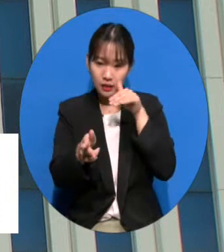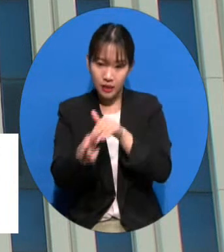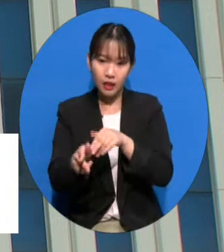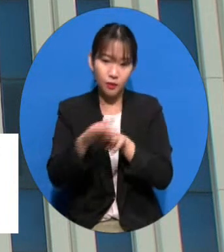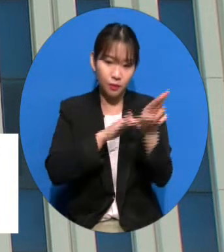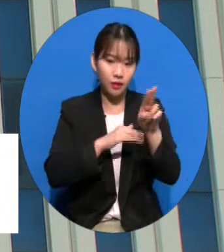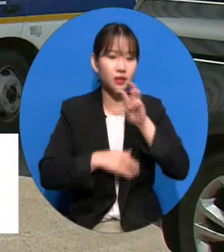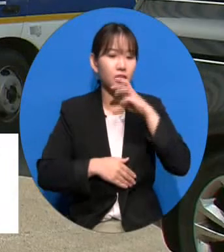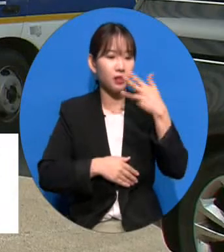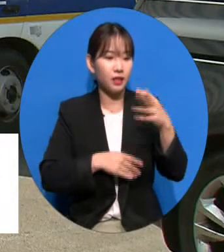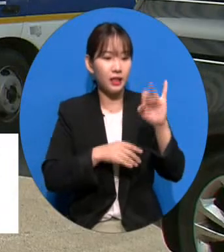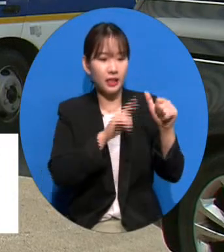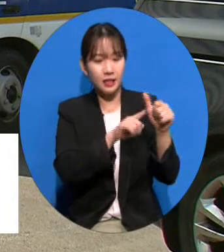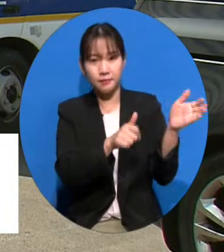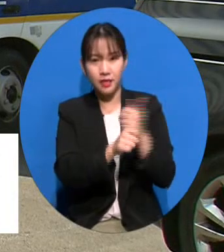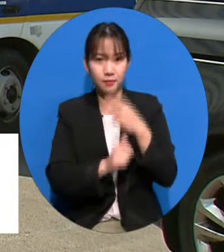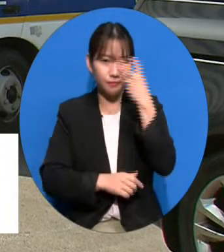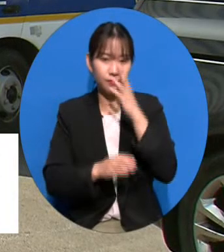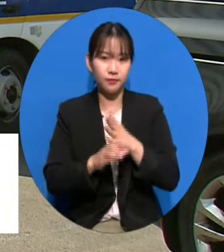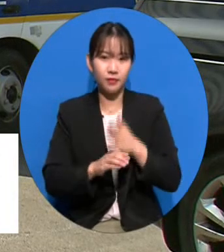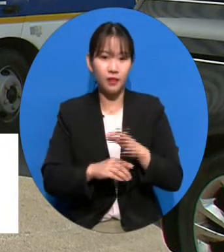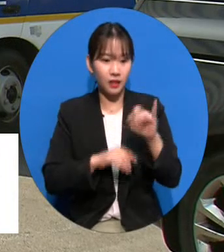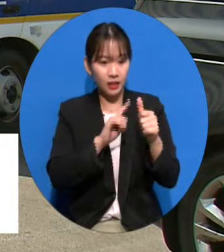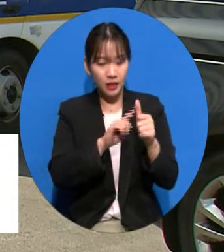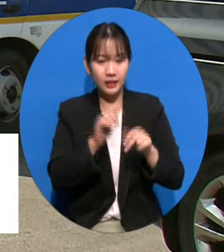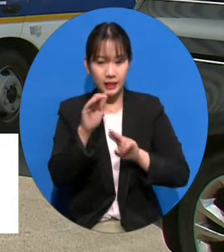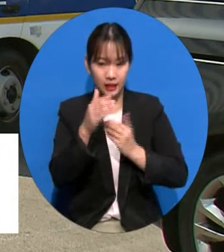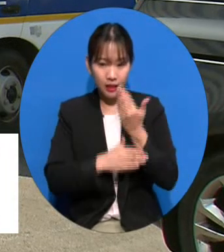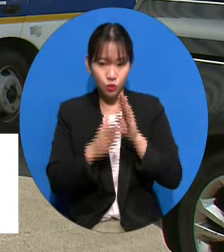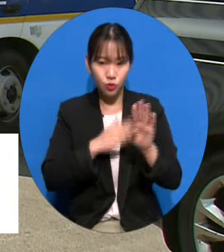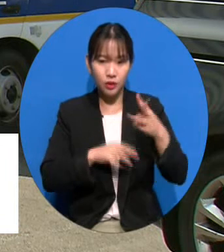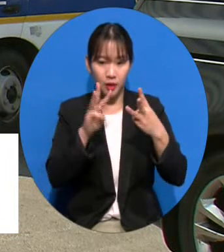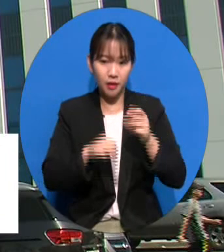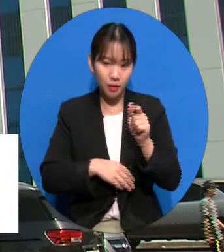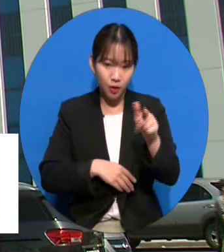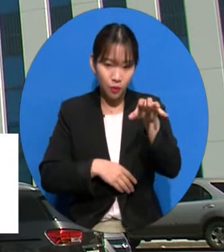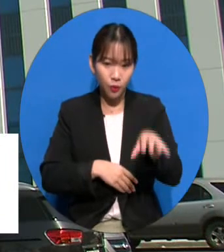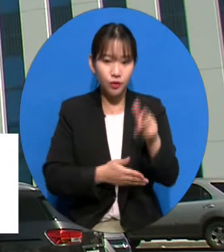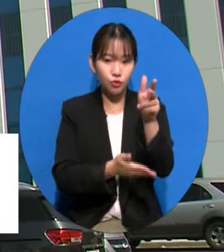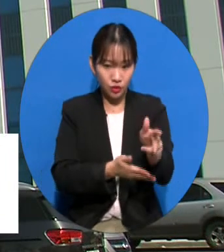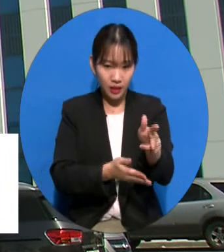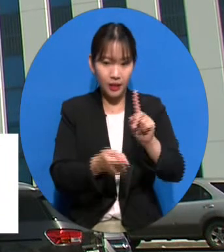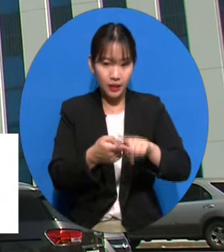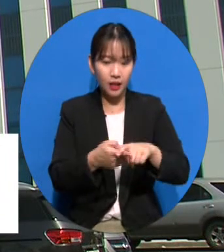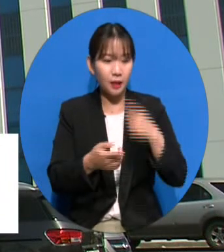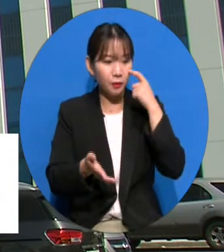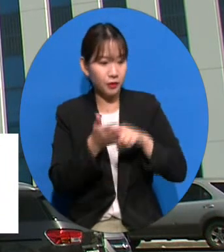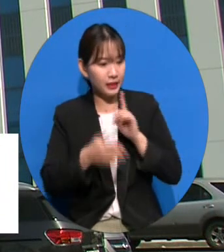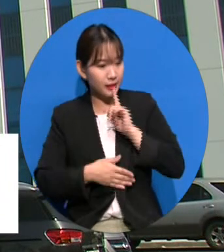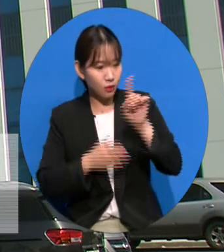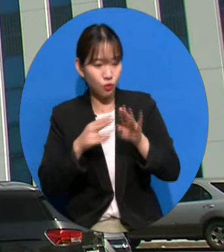서른 여덟살 이 씨를 조사하고 있습니다 이씨는 사고 뒤에 300m 가량 떨어진 곳에 정차 에다가 목격자의